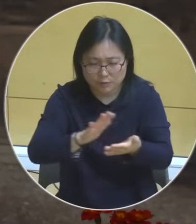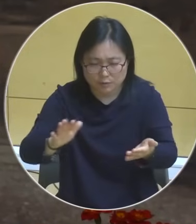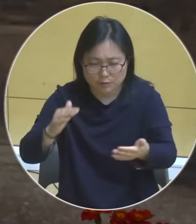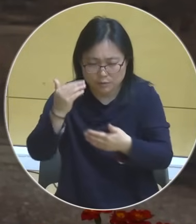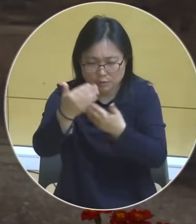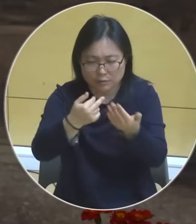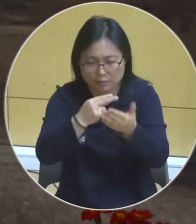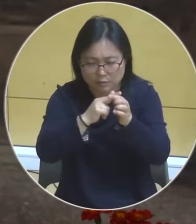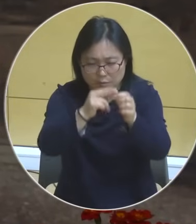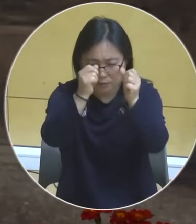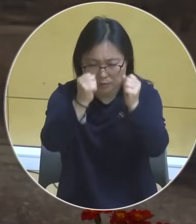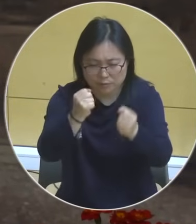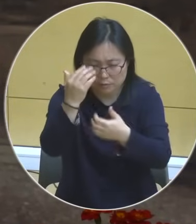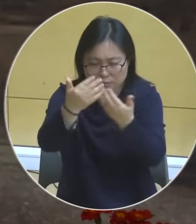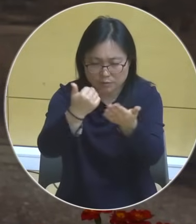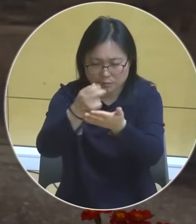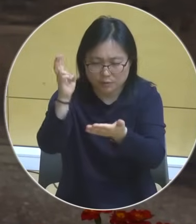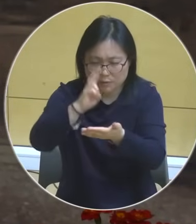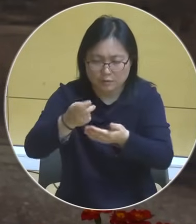하나님을 찬양합니다.